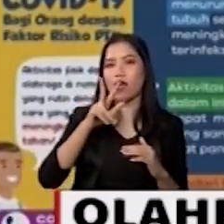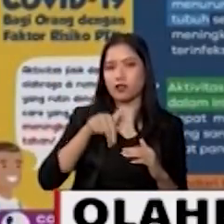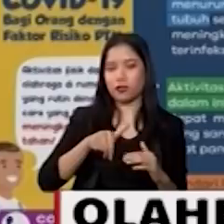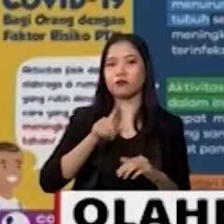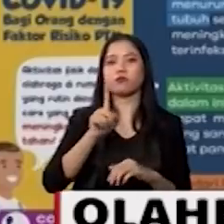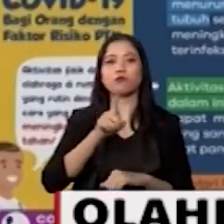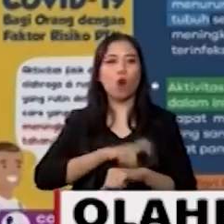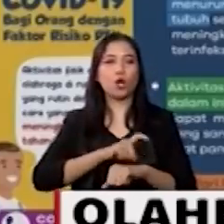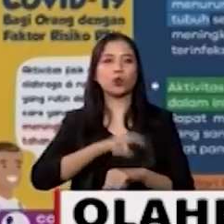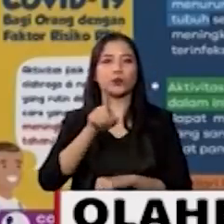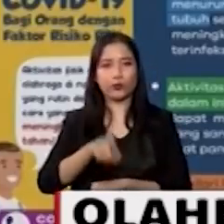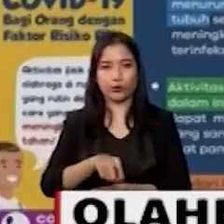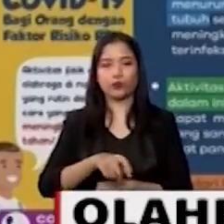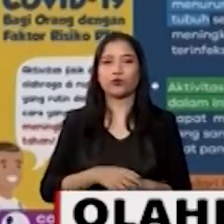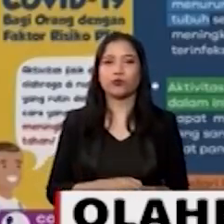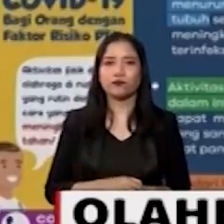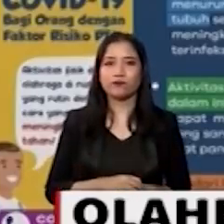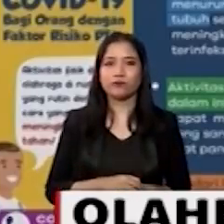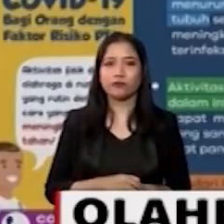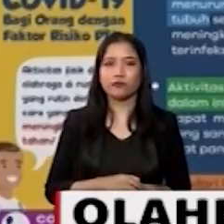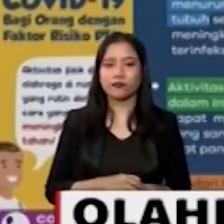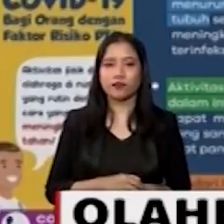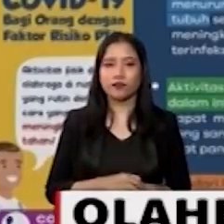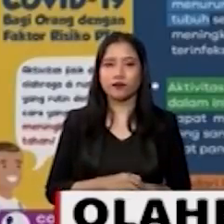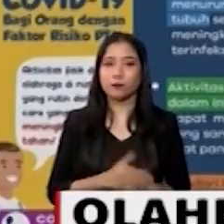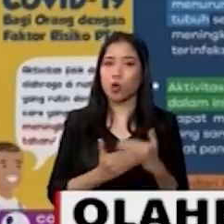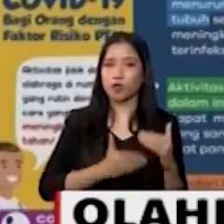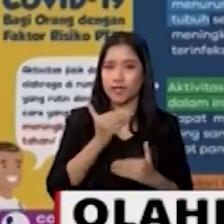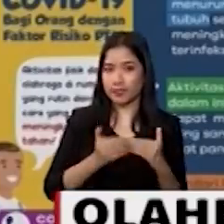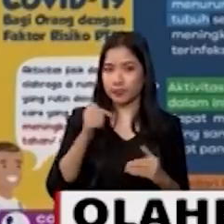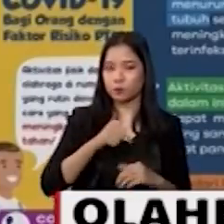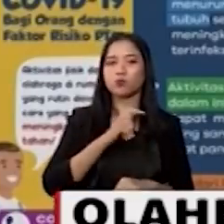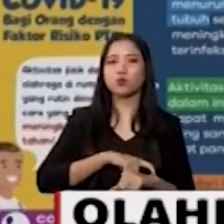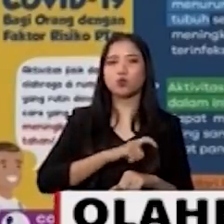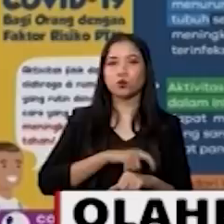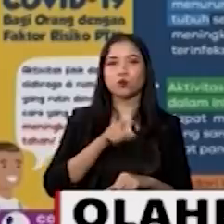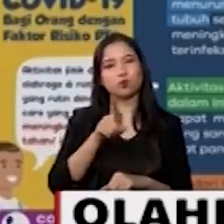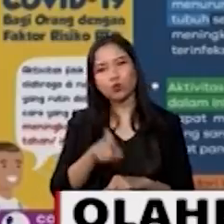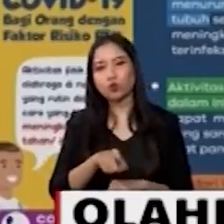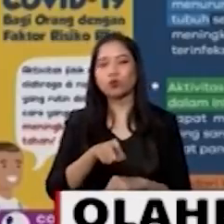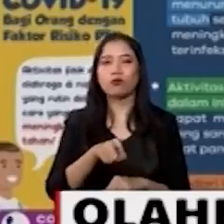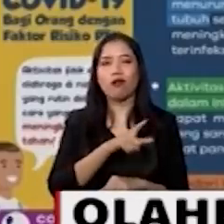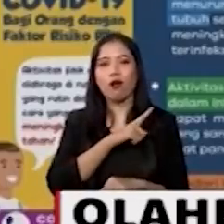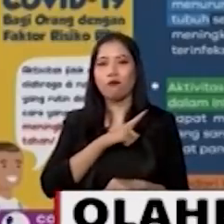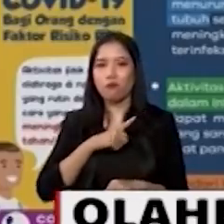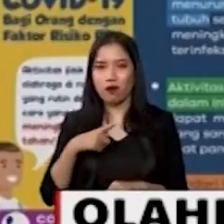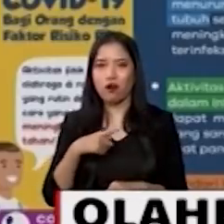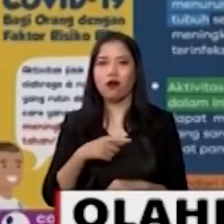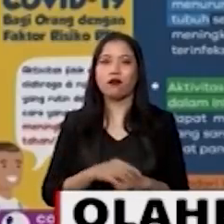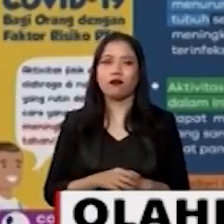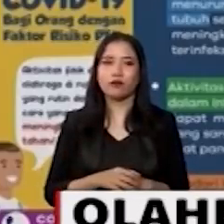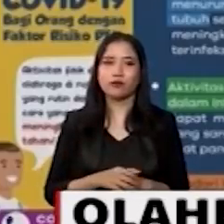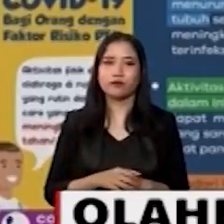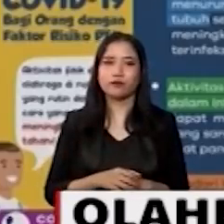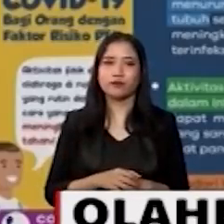fit. Proses ini membutuhkan waktu yang lebih lama dibandingkan kalau kita berolahraga ringan. Dan hal ini